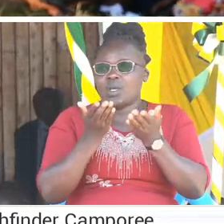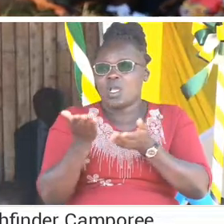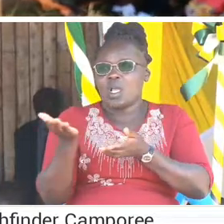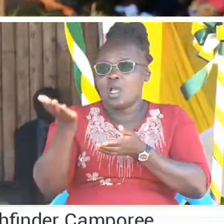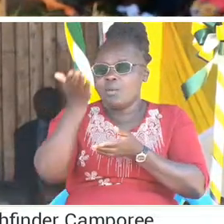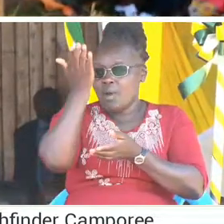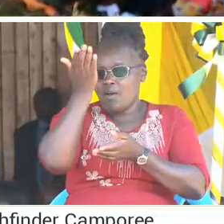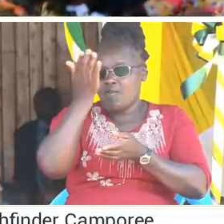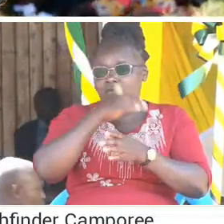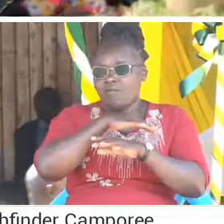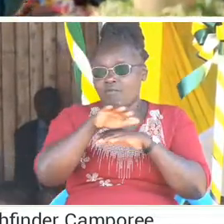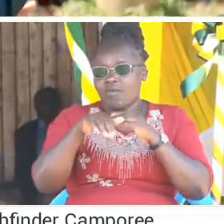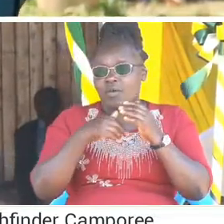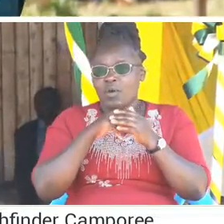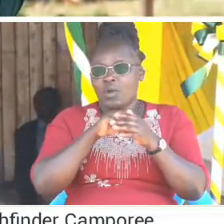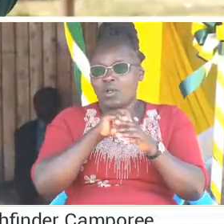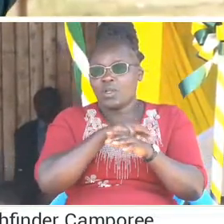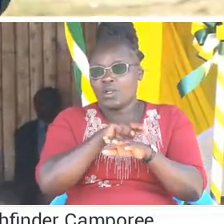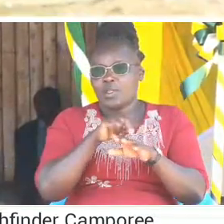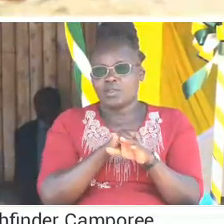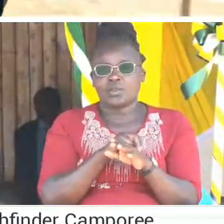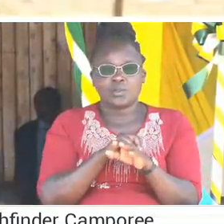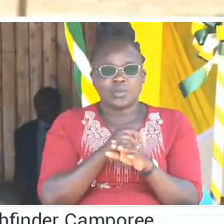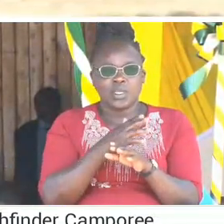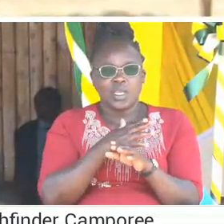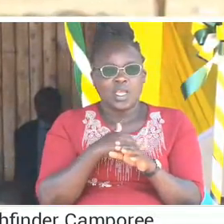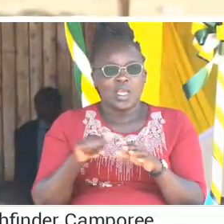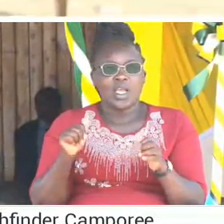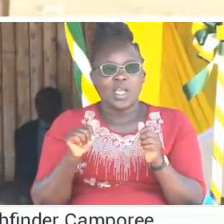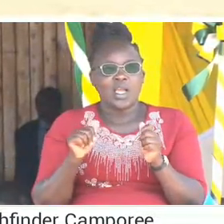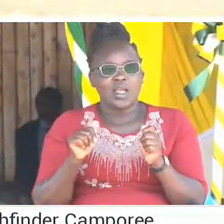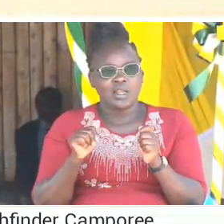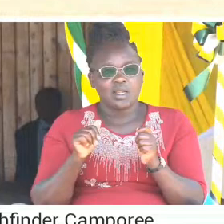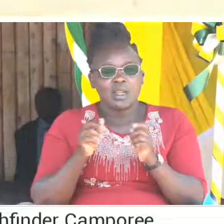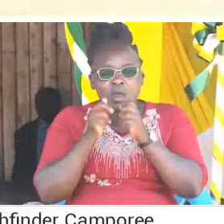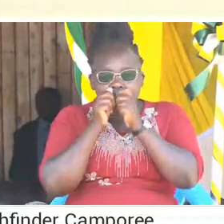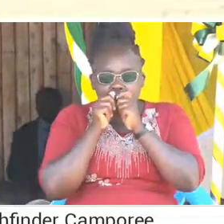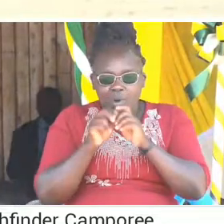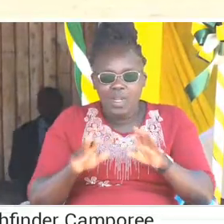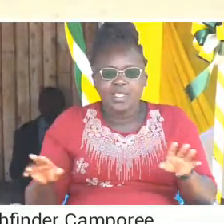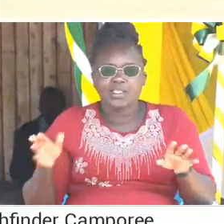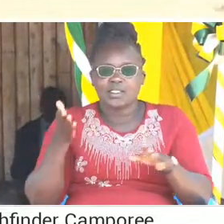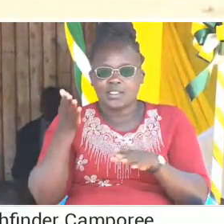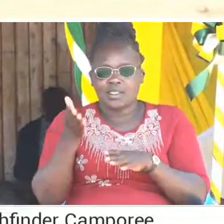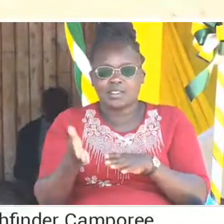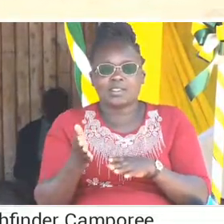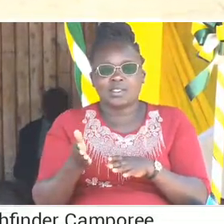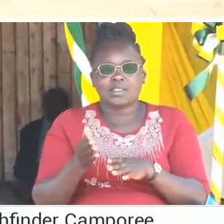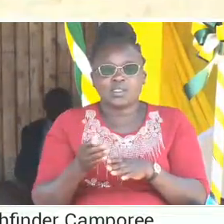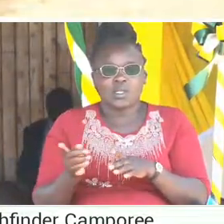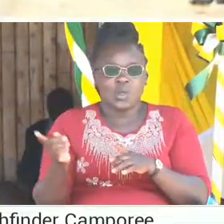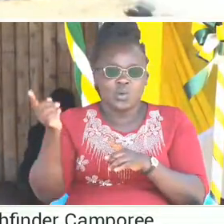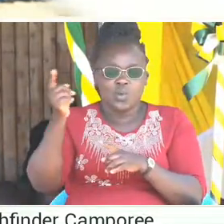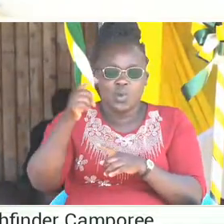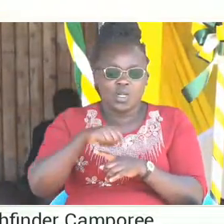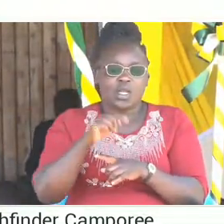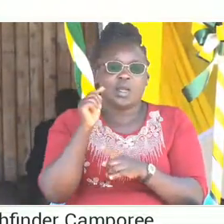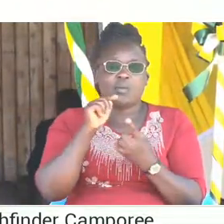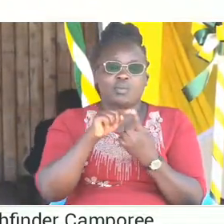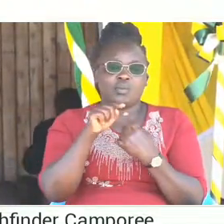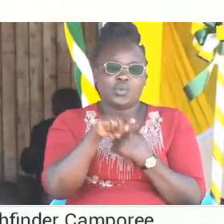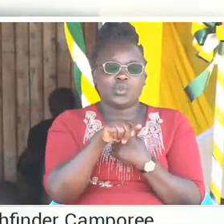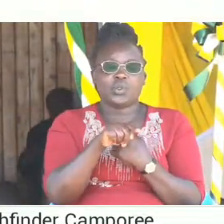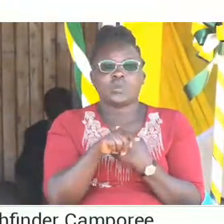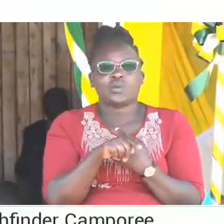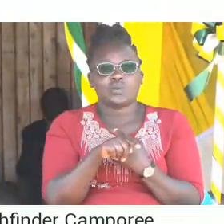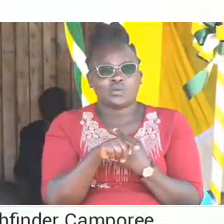dunia. Pastor, na baraka hizi zote zitakujia. Na baraka hizi zote zitakujia. Na kukupata usikiapo sauti ya Bwana. Pale